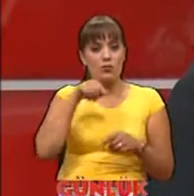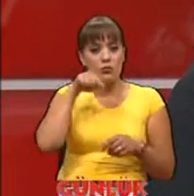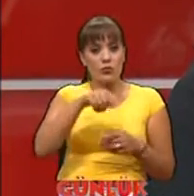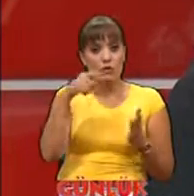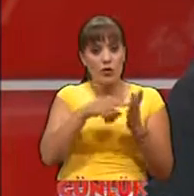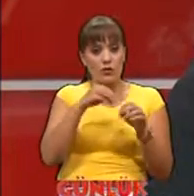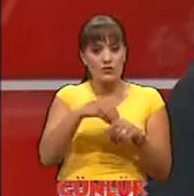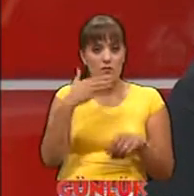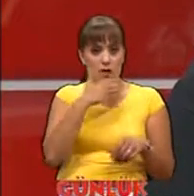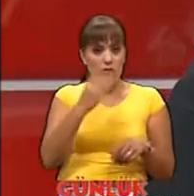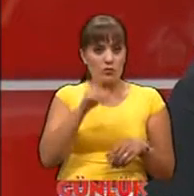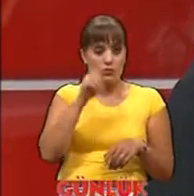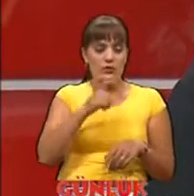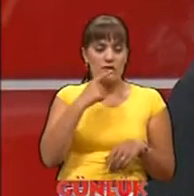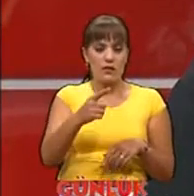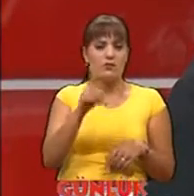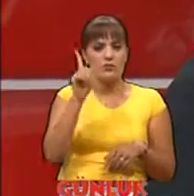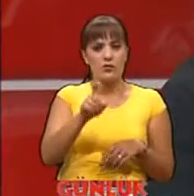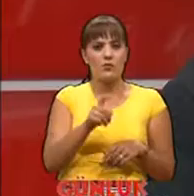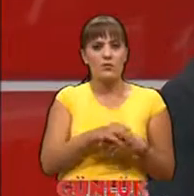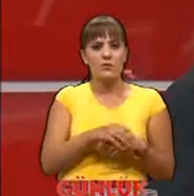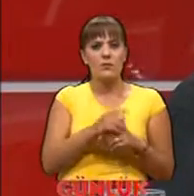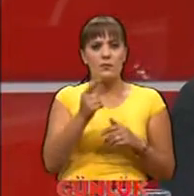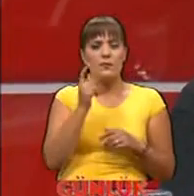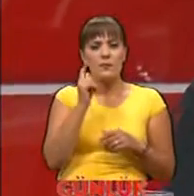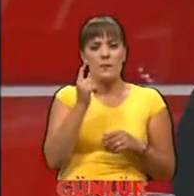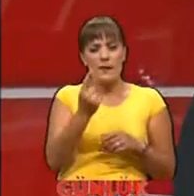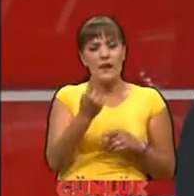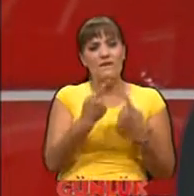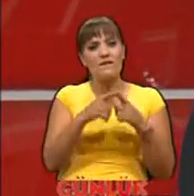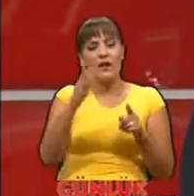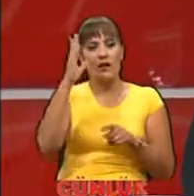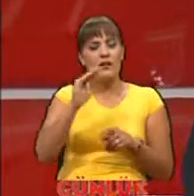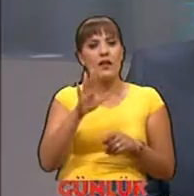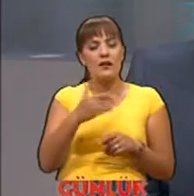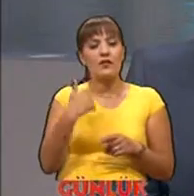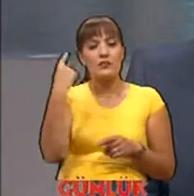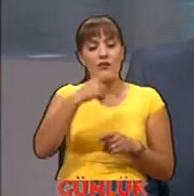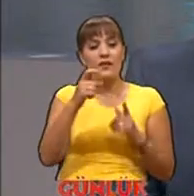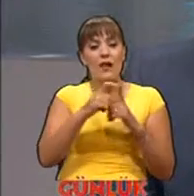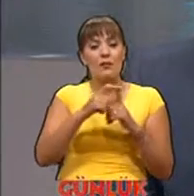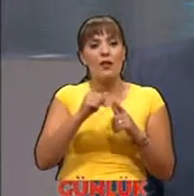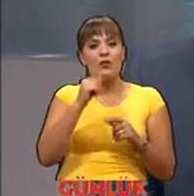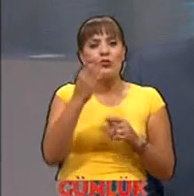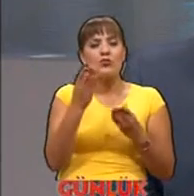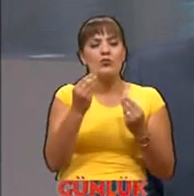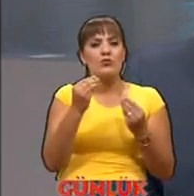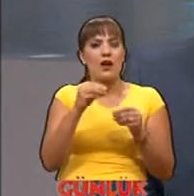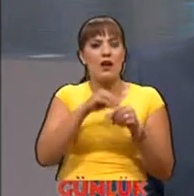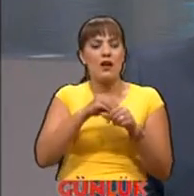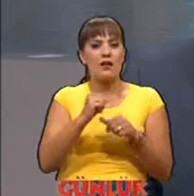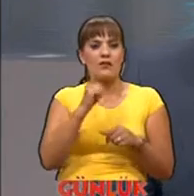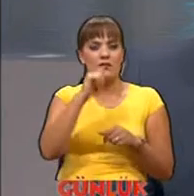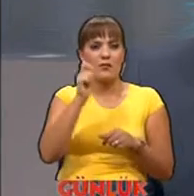bu noktada faydalı olur mu diye soruyor. Biraz şimdi, zor evet, anladığım kadarıyla. Biraz farklı algılandı herhalde. Çünkü dermal dolgu yumuşak dokuları